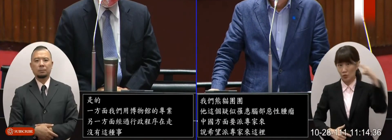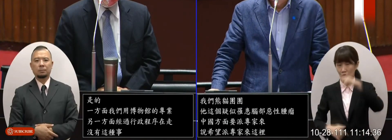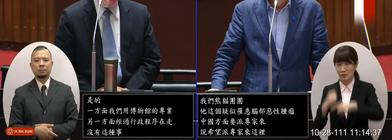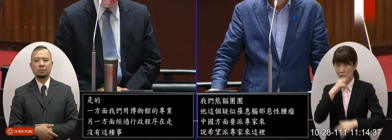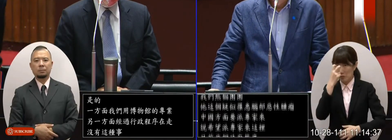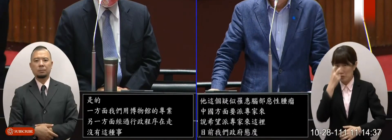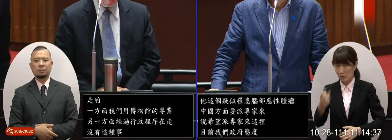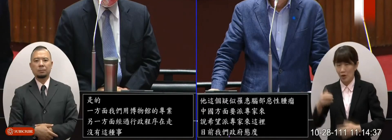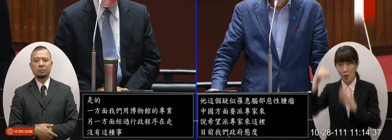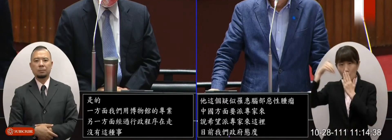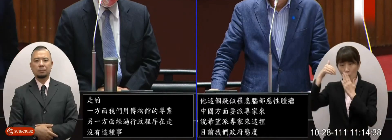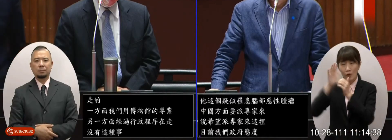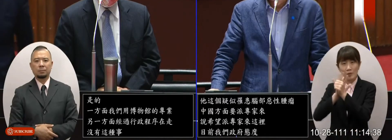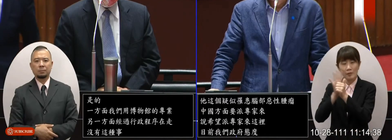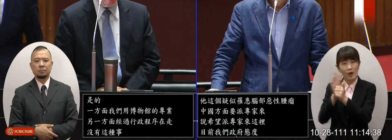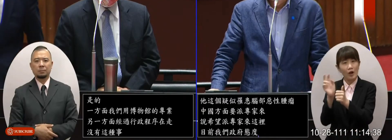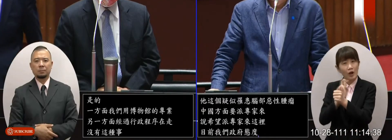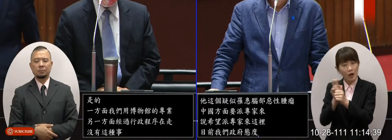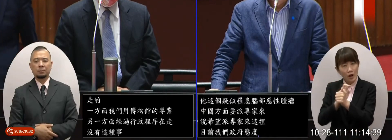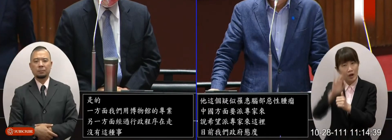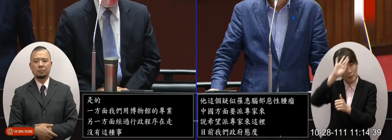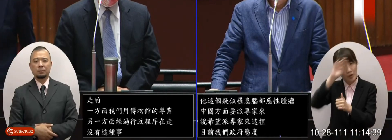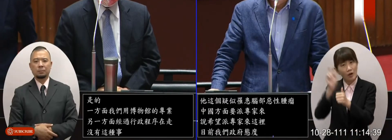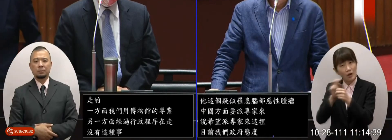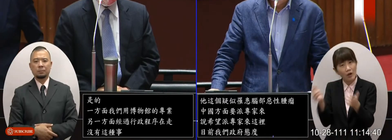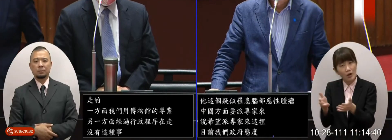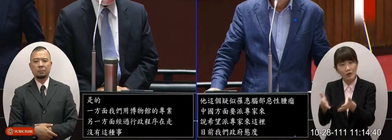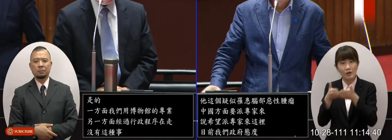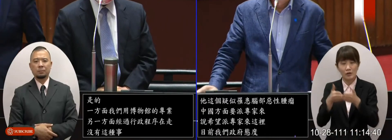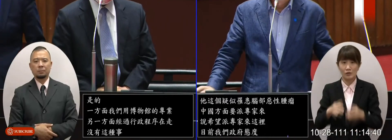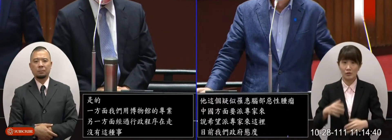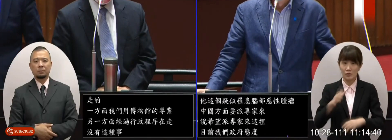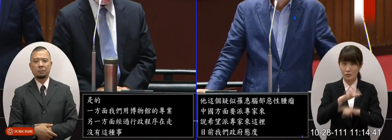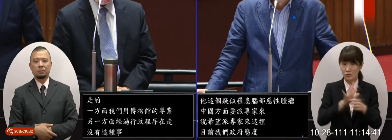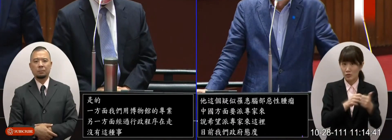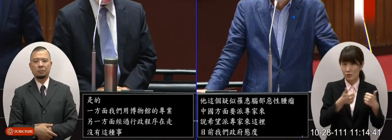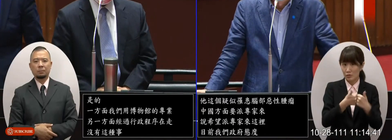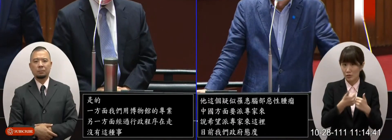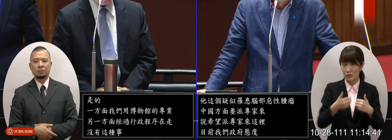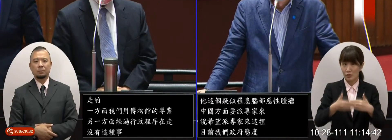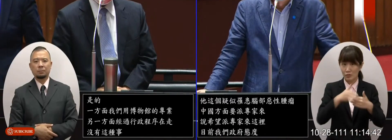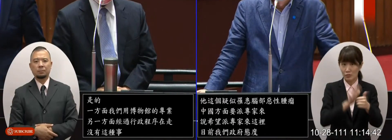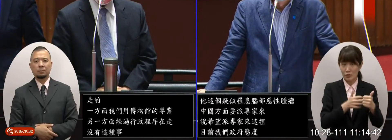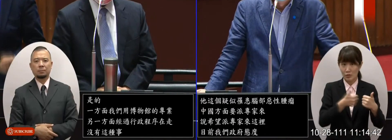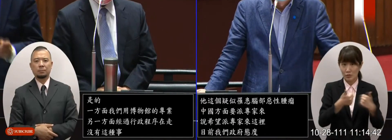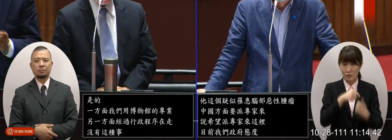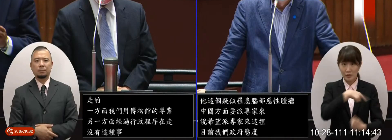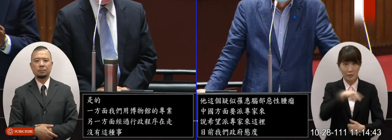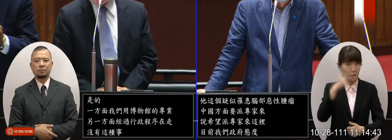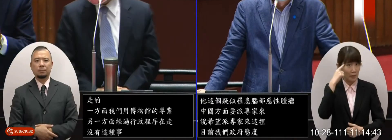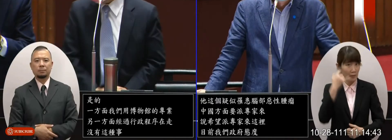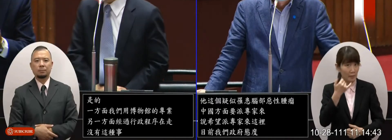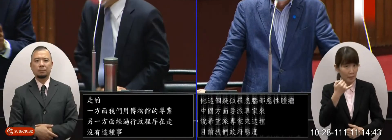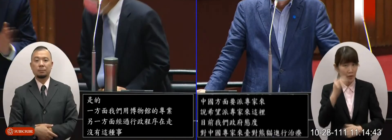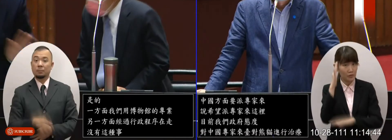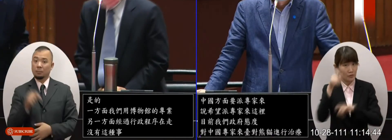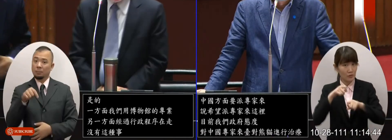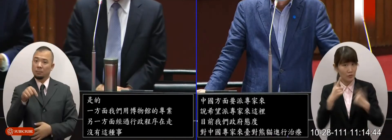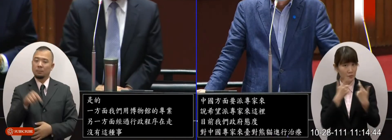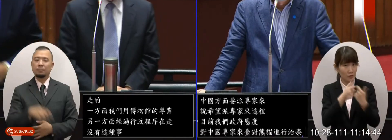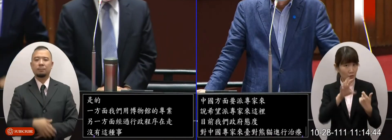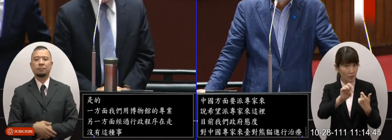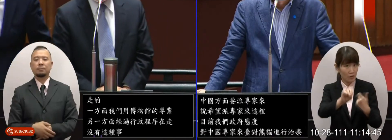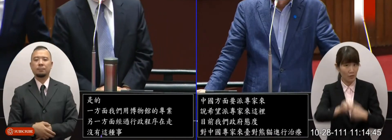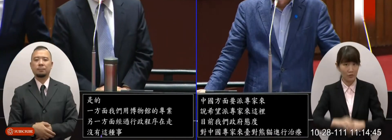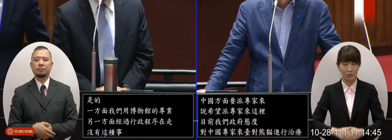进行治疗的部分，我们包括我们农委会跟我们陆委会有什么样的态度，政府有什么样的政策？ 这个